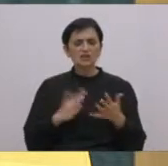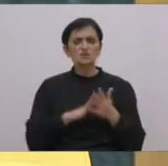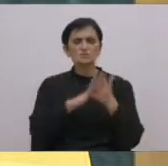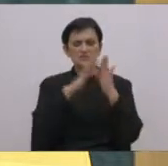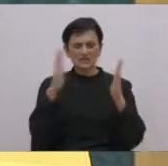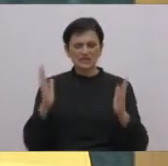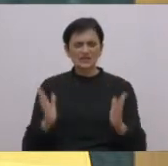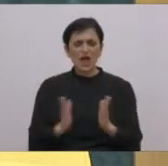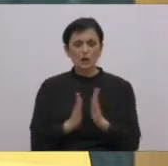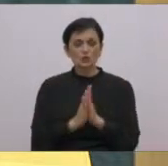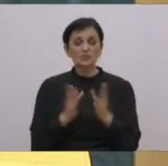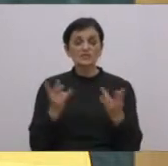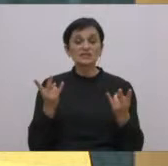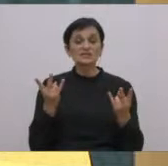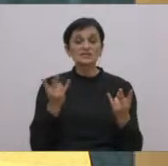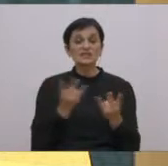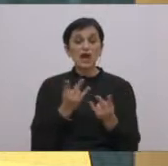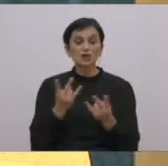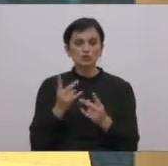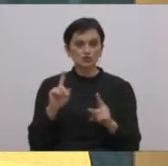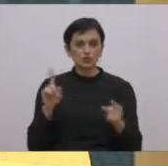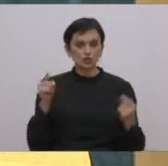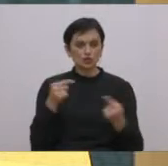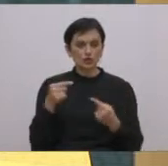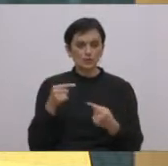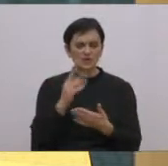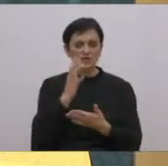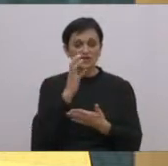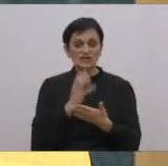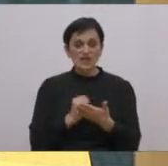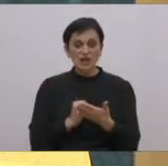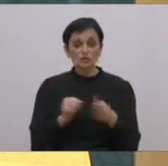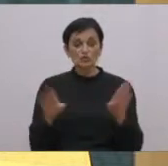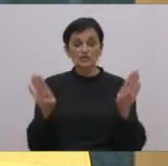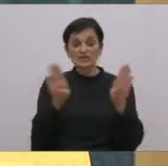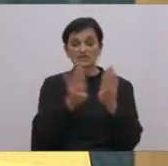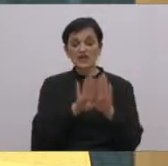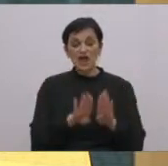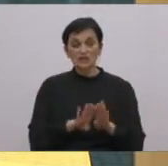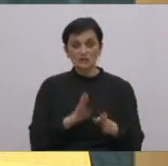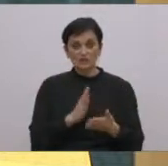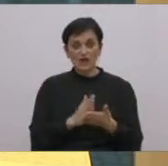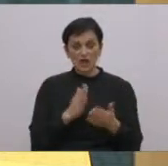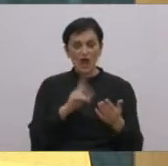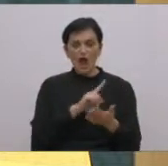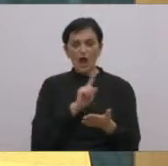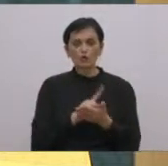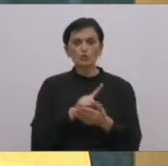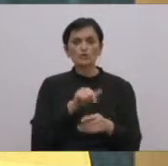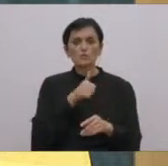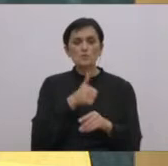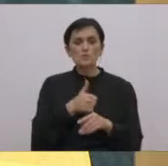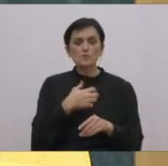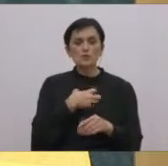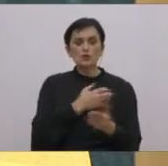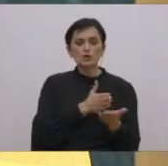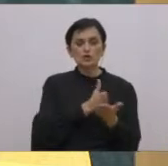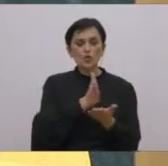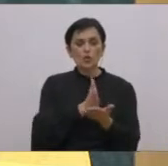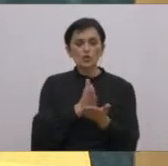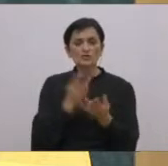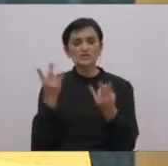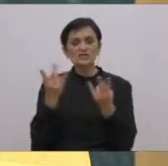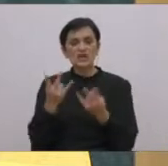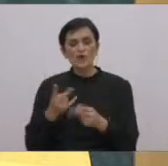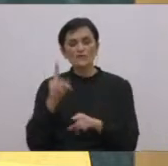მთლიანობაში საჭიროებები შესაბამის რესურსებთან თანხმედრაში არის და აუცილებელი არის აქაც პრიორიტეტები, საჭიროებებიც